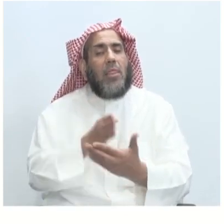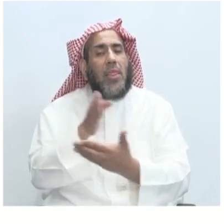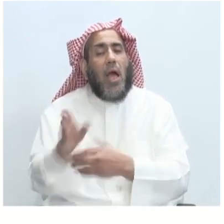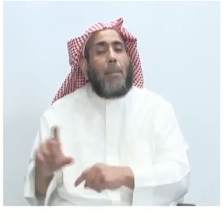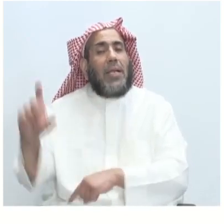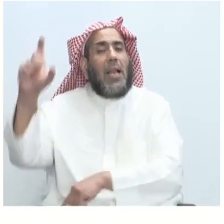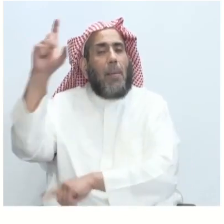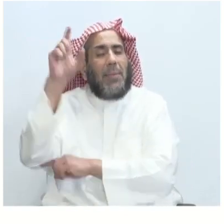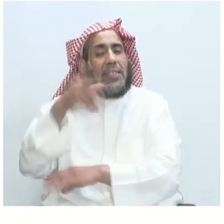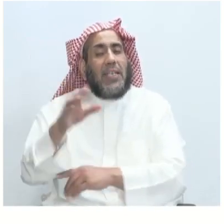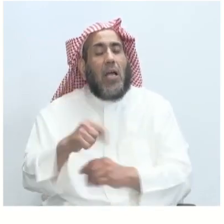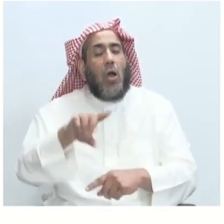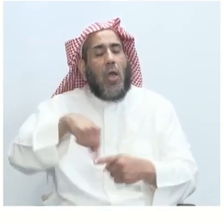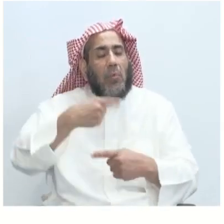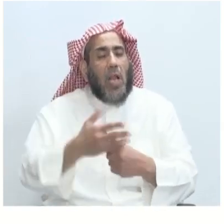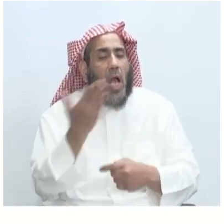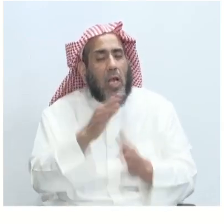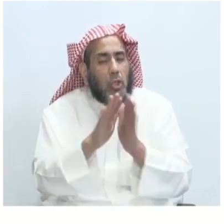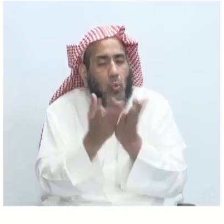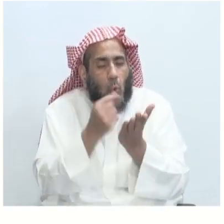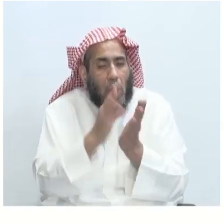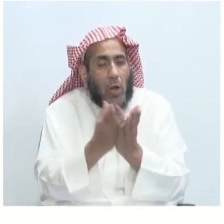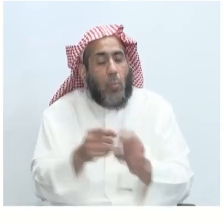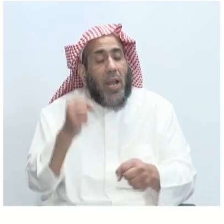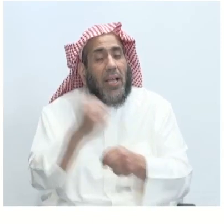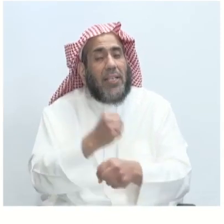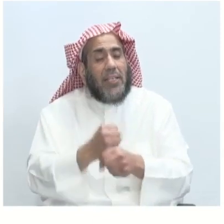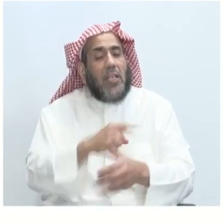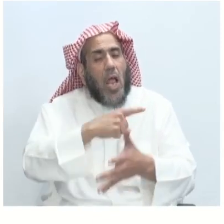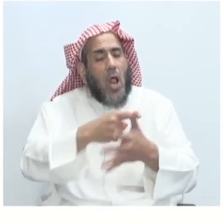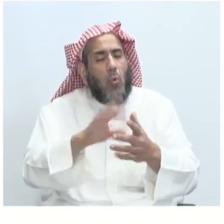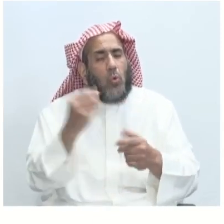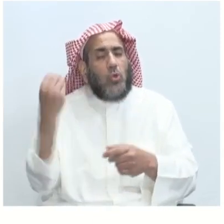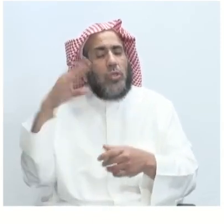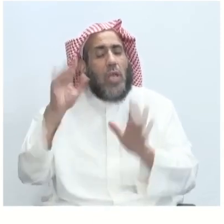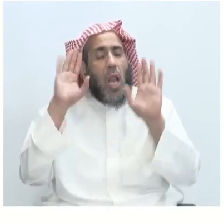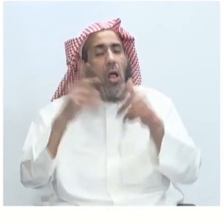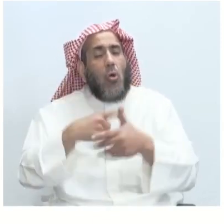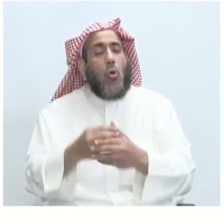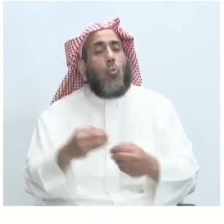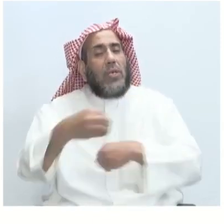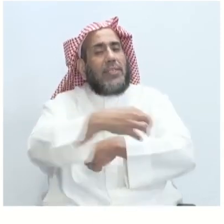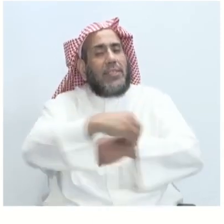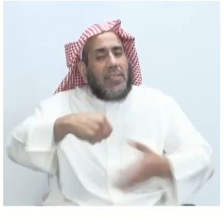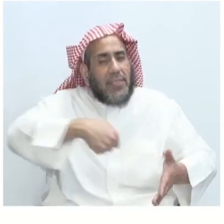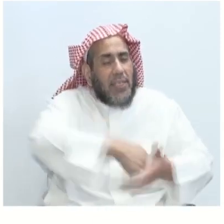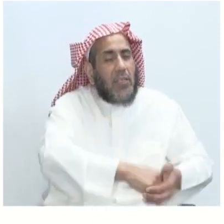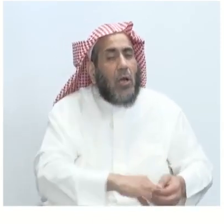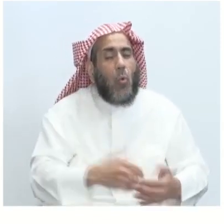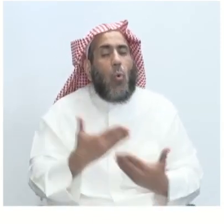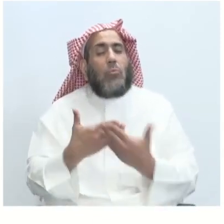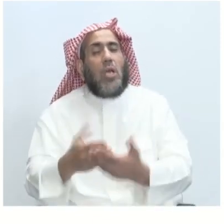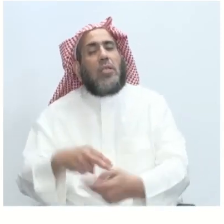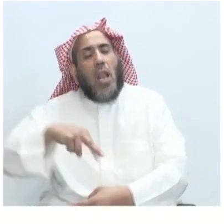المسجد من خلال قراءه القران من خلال ادا من خلال اداء النوافل من خلال التصدق من خلال مساعده